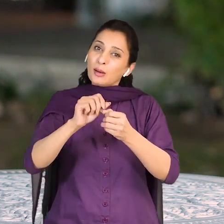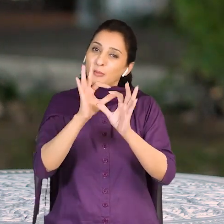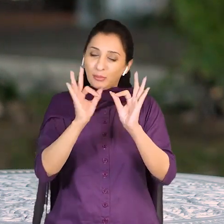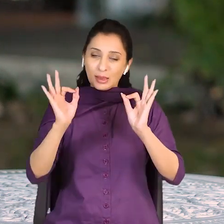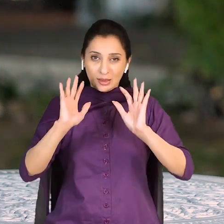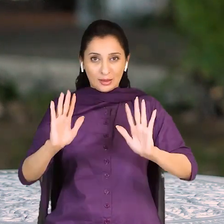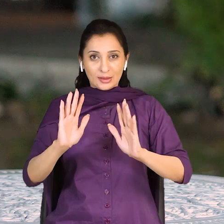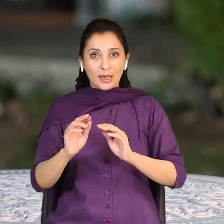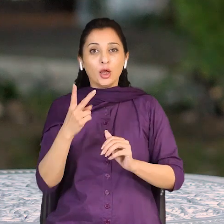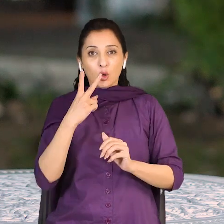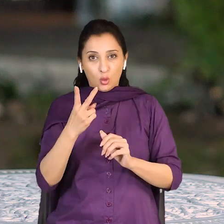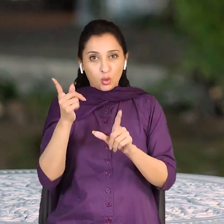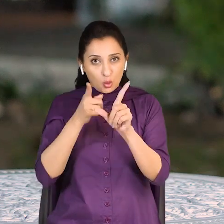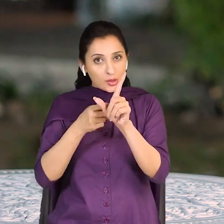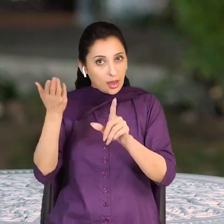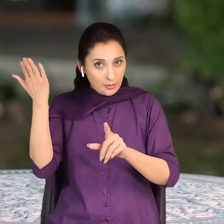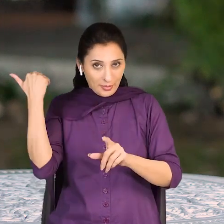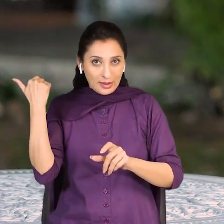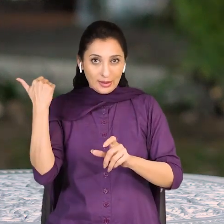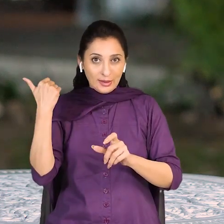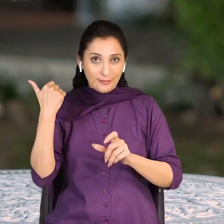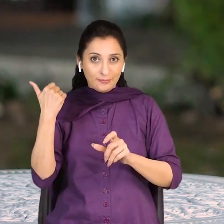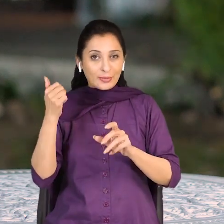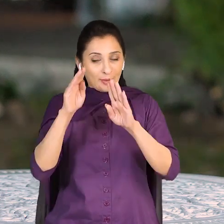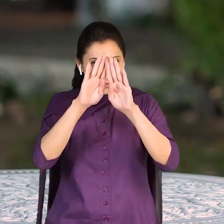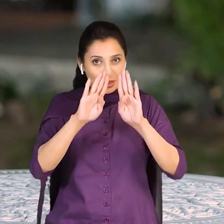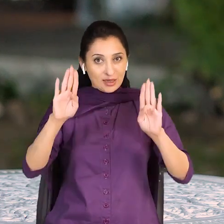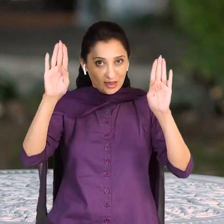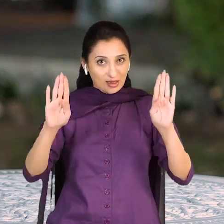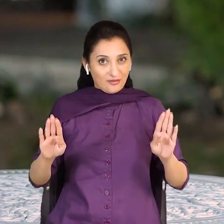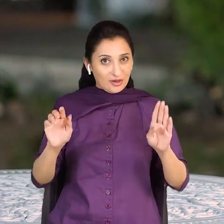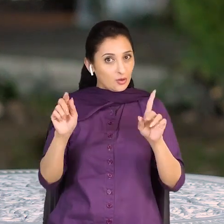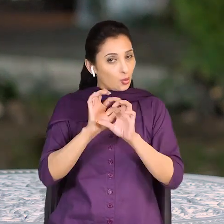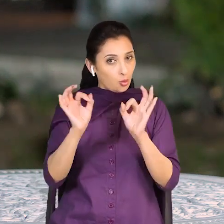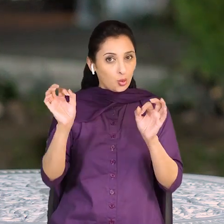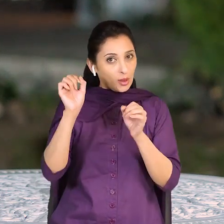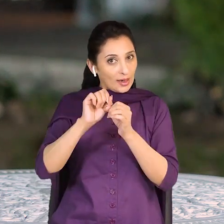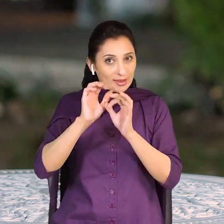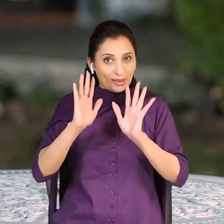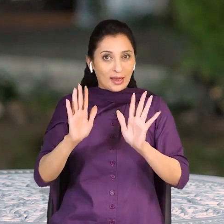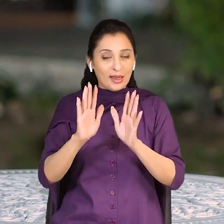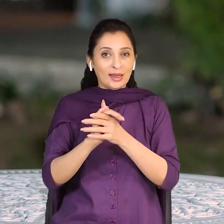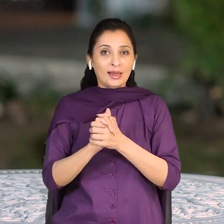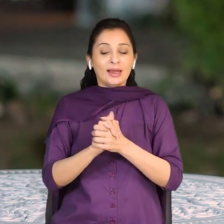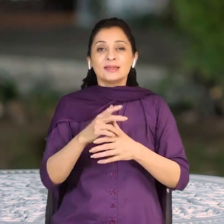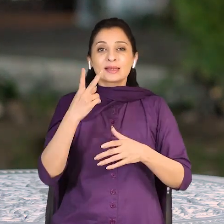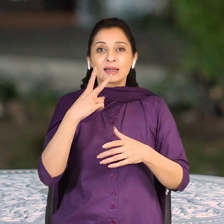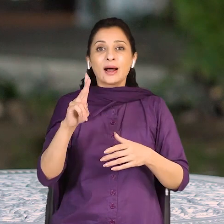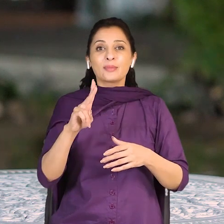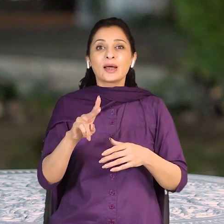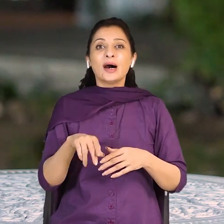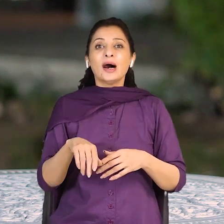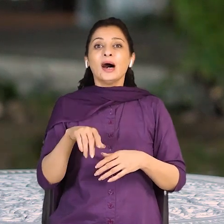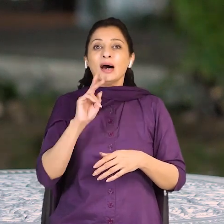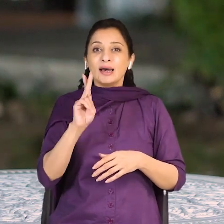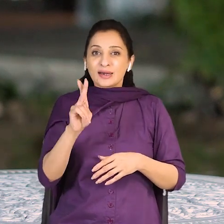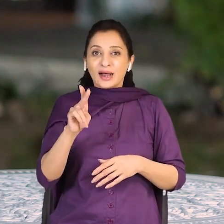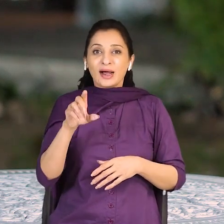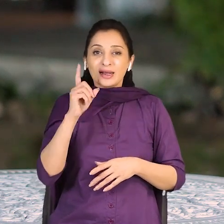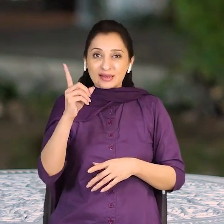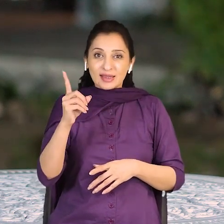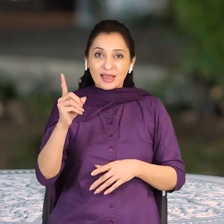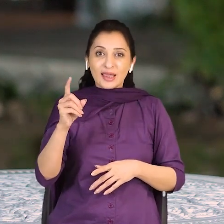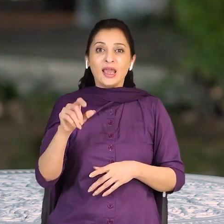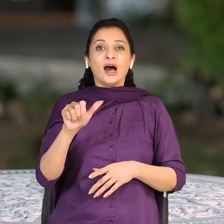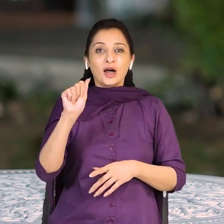2 साल पहले हमने एक इवेंट किया जिसका नाम था, फेस्टिवल था जिसका नाम था रंग दे अंदरून लाहौर।